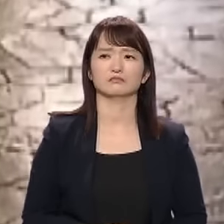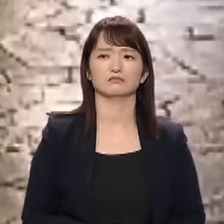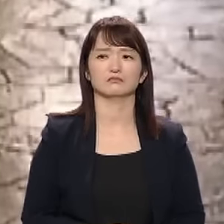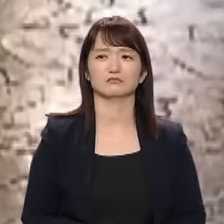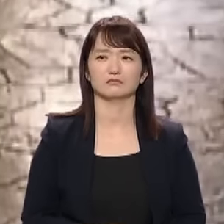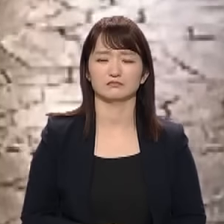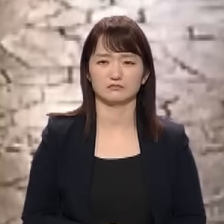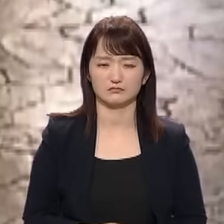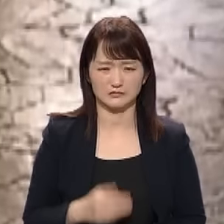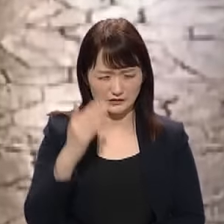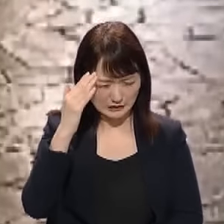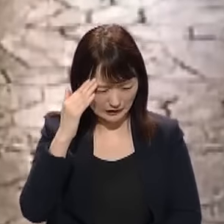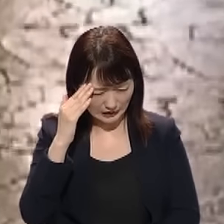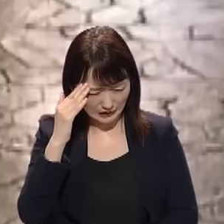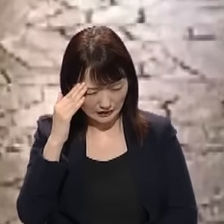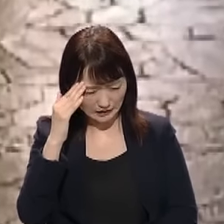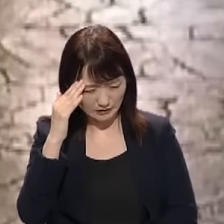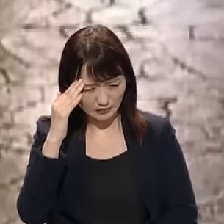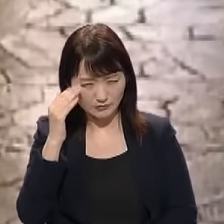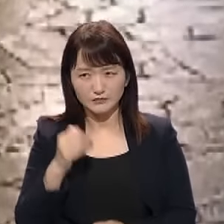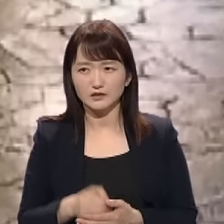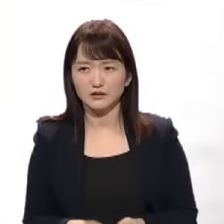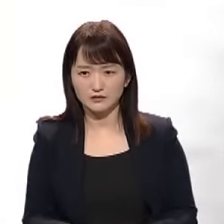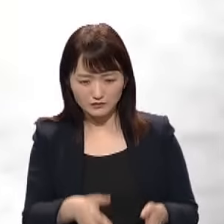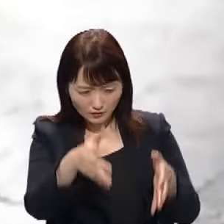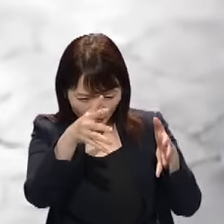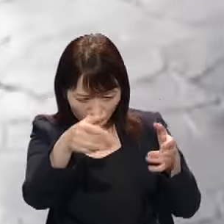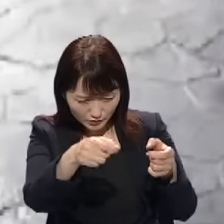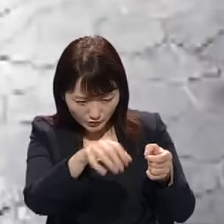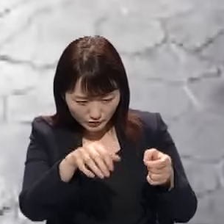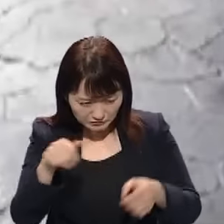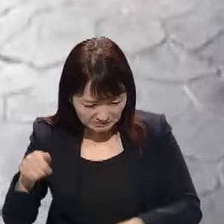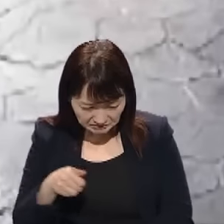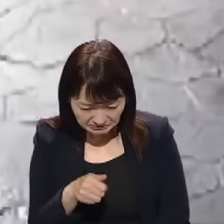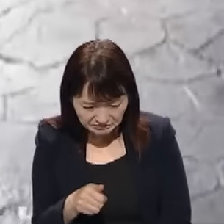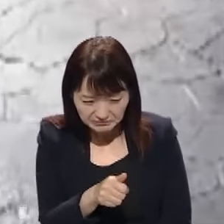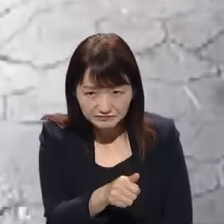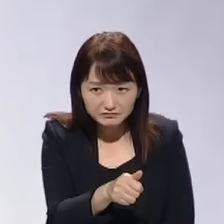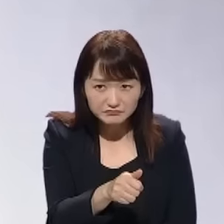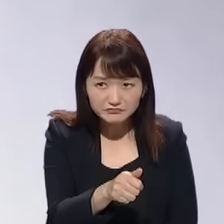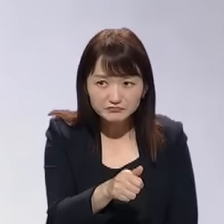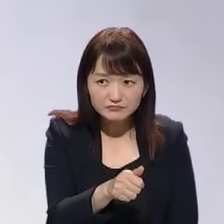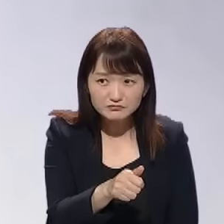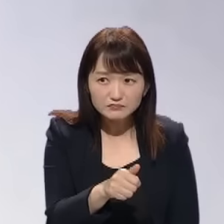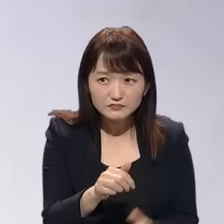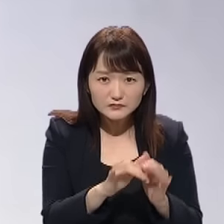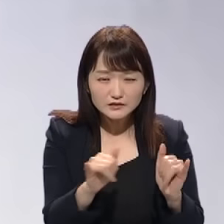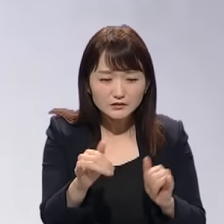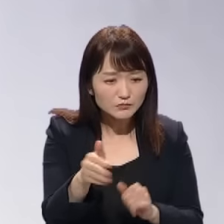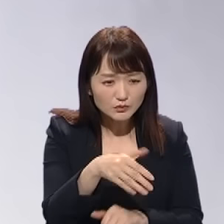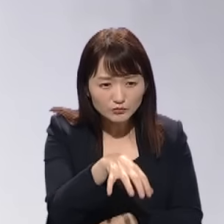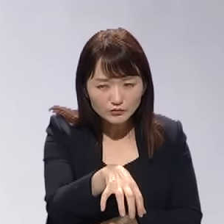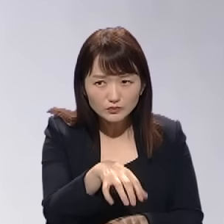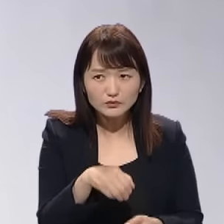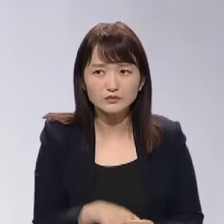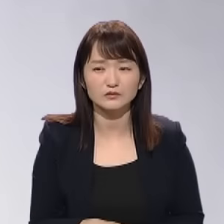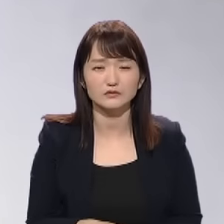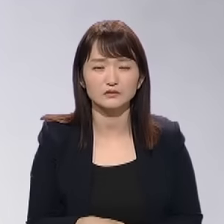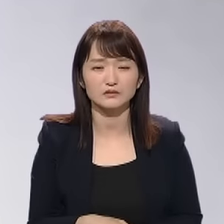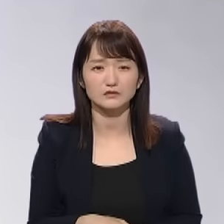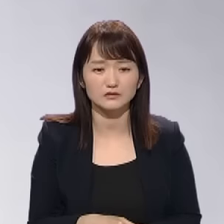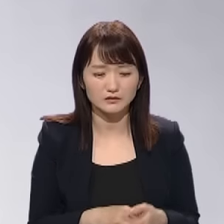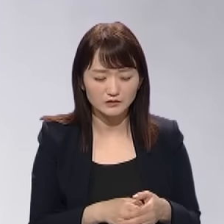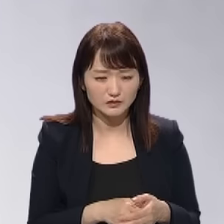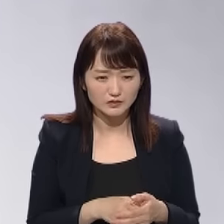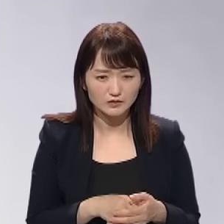자, 으슥한 건물 안으로 쓱. 여기가 명당 같군. 자, 아무도 없는 남의 집 앞으로 가더니 길고양이 집 위에 저